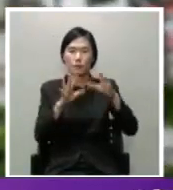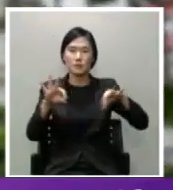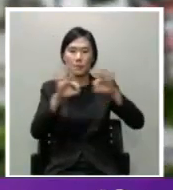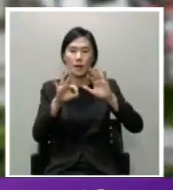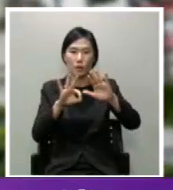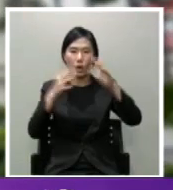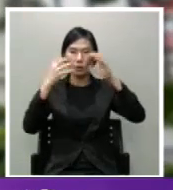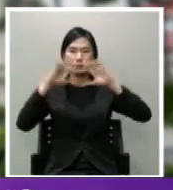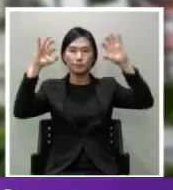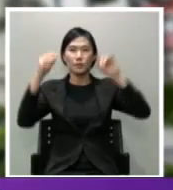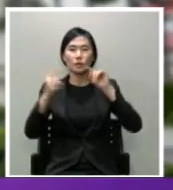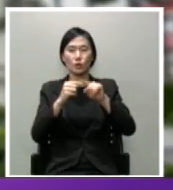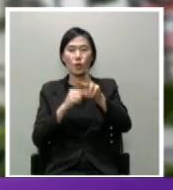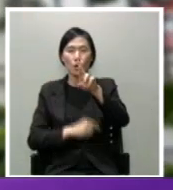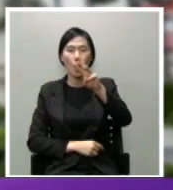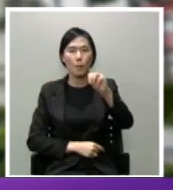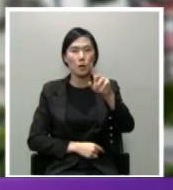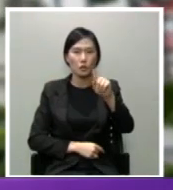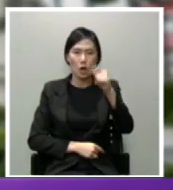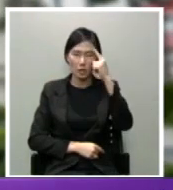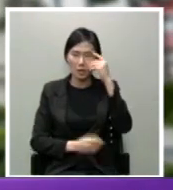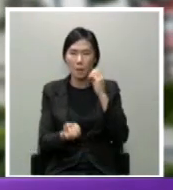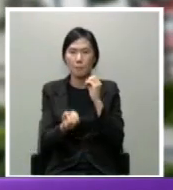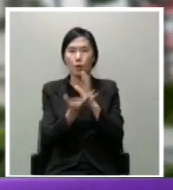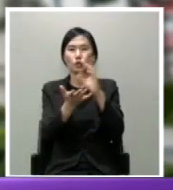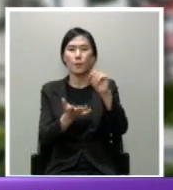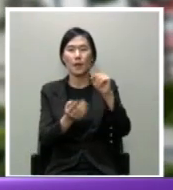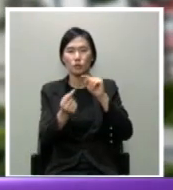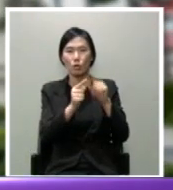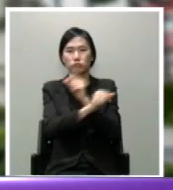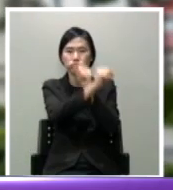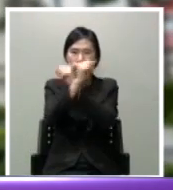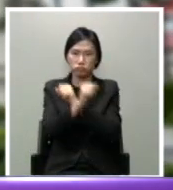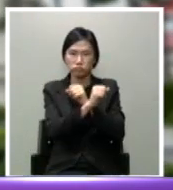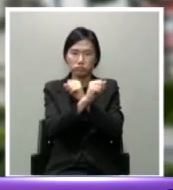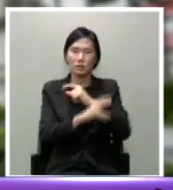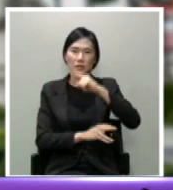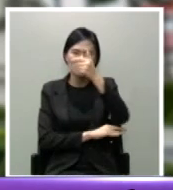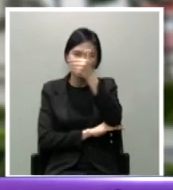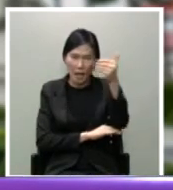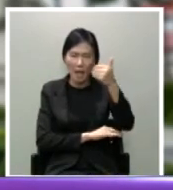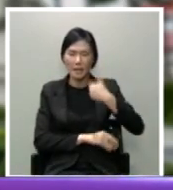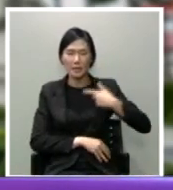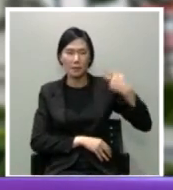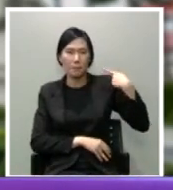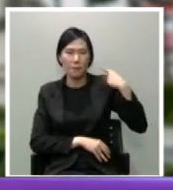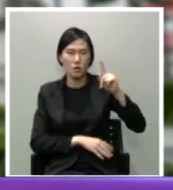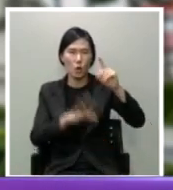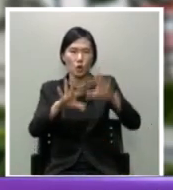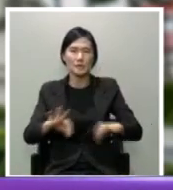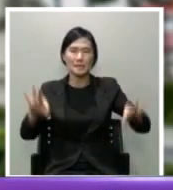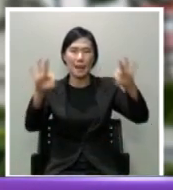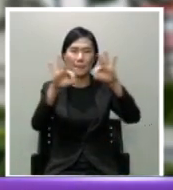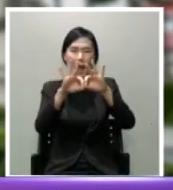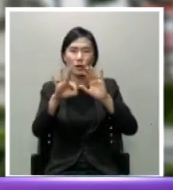ลโดยมติคณะรัฐมนตรีถึงผลกระทบต่อความปลอดภัยหรือความมั่นคงของชาติหรือผลประโยชน์อันสำคัญ